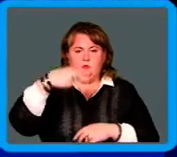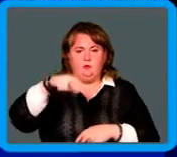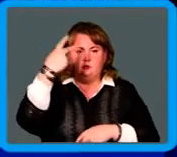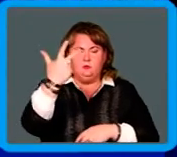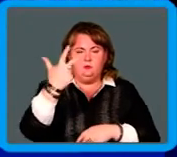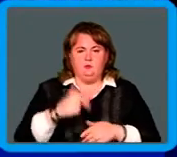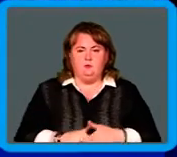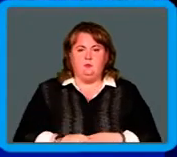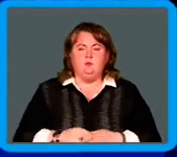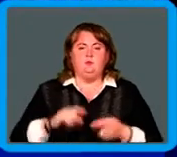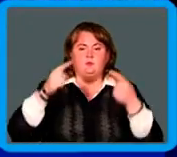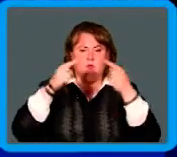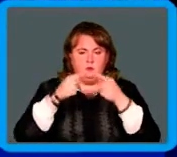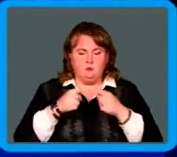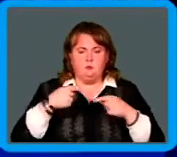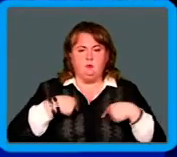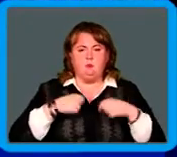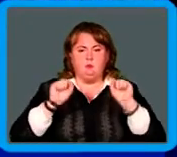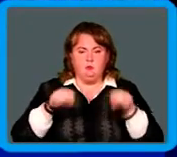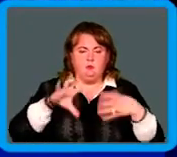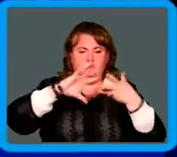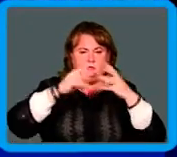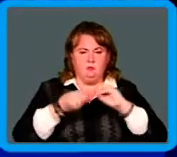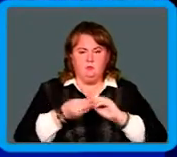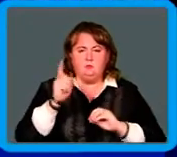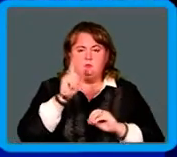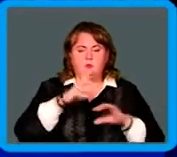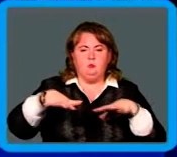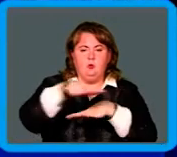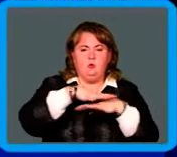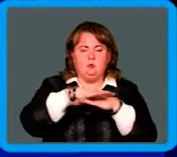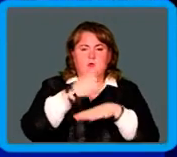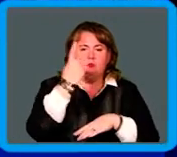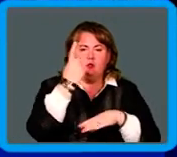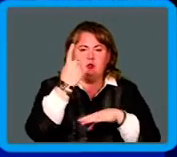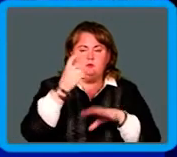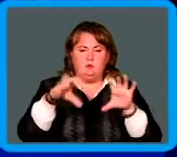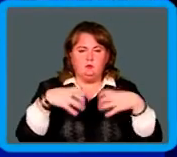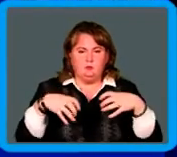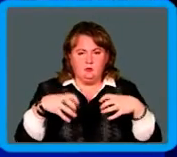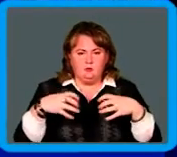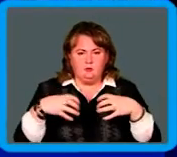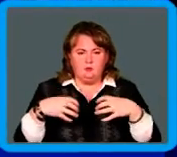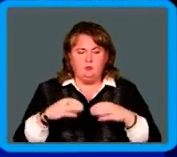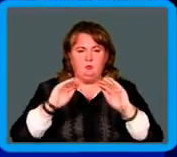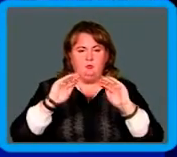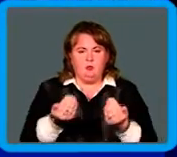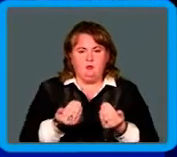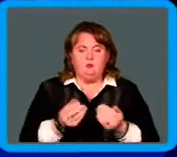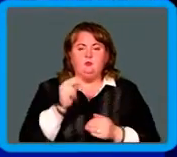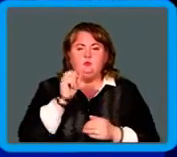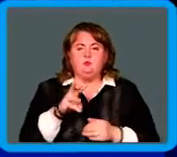соответственно мы можем сделать вывод что площадь 1 собачки меньше чем